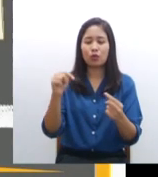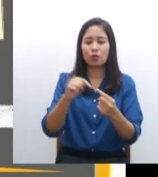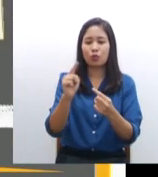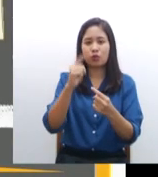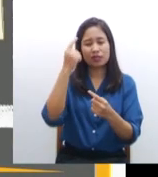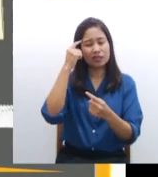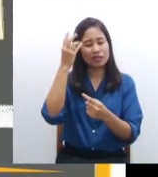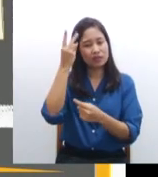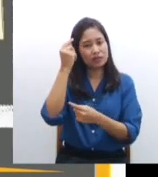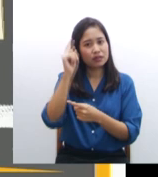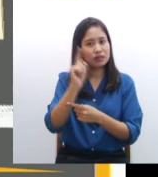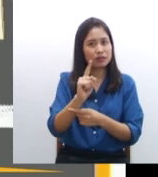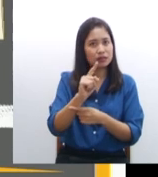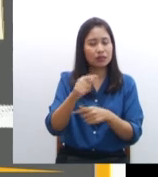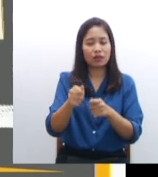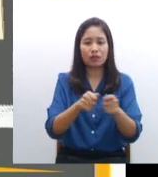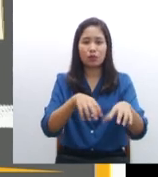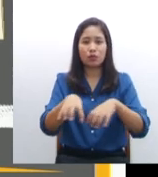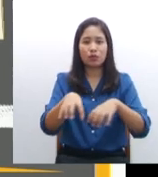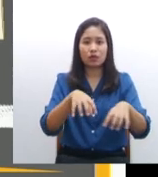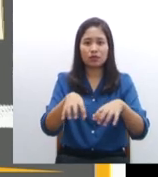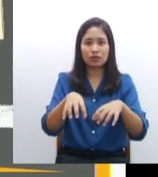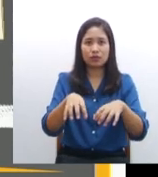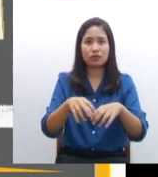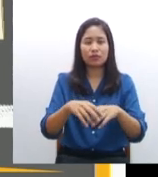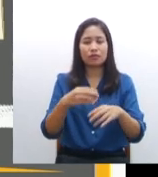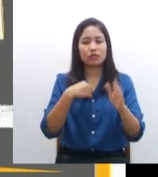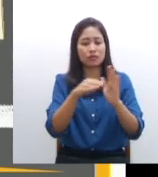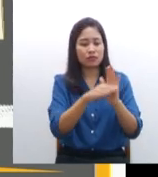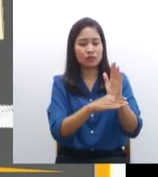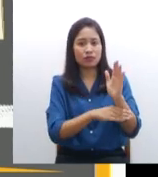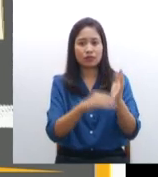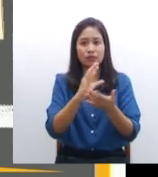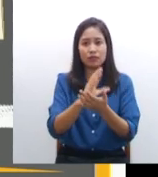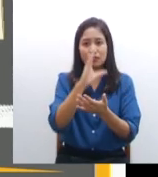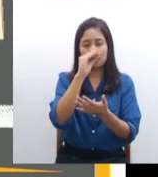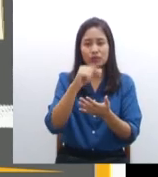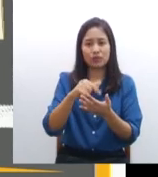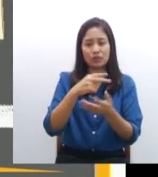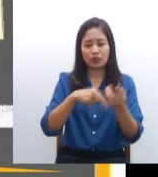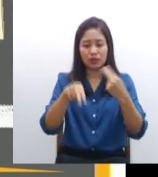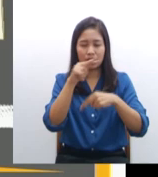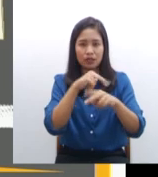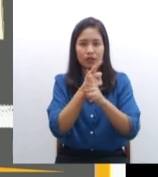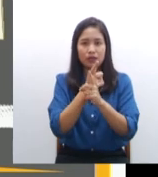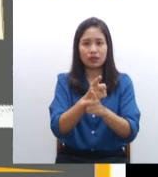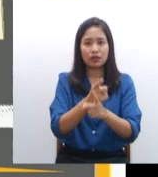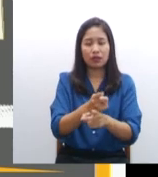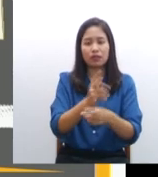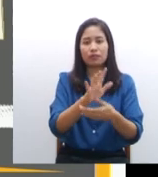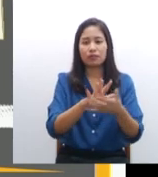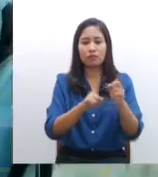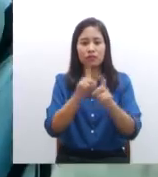ดการบริหารจัดการการจัดกระบวนการเรียนรู้และการนิเทศติดตามการวัดประเมินผ